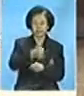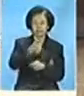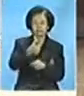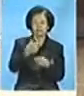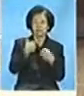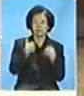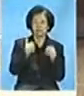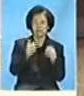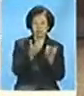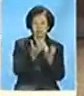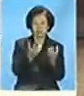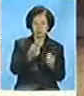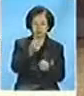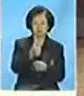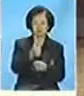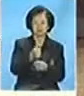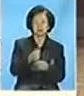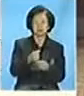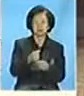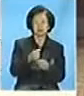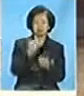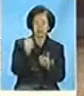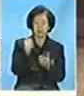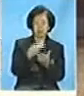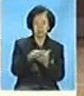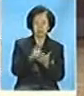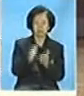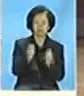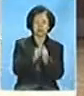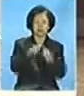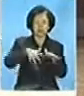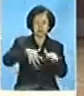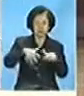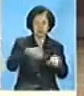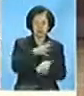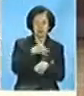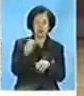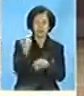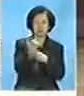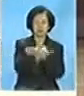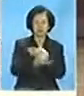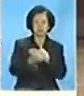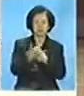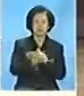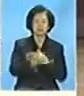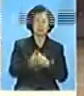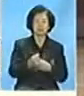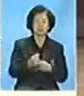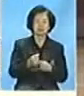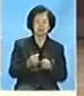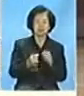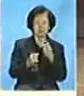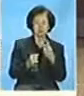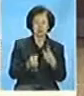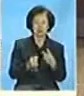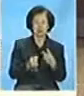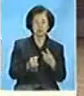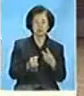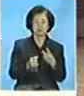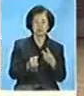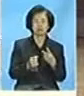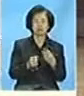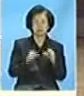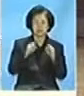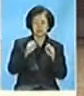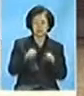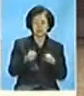และประสิทธิผลเพื่อประโยชน์แก่ประชาชนและประเทศชาติประการที่สองส